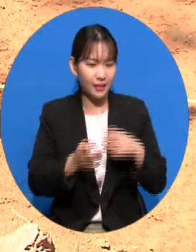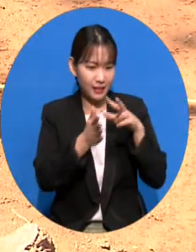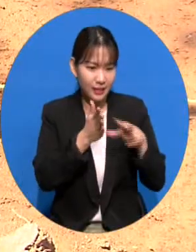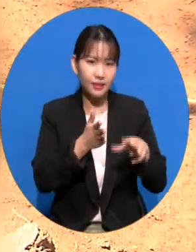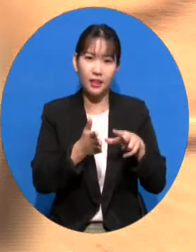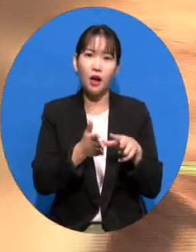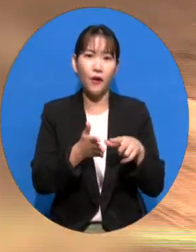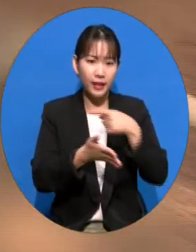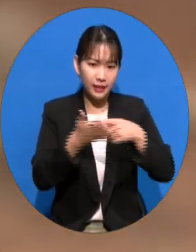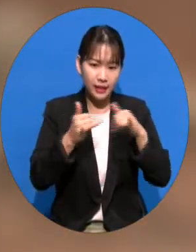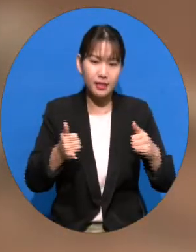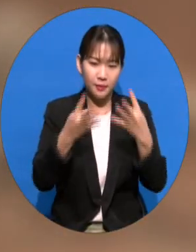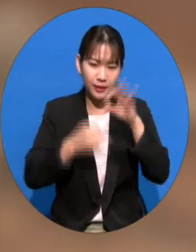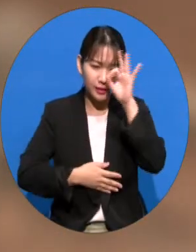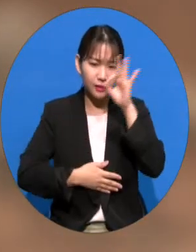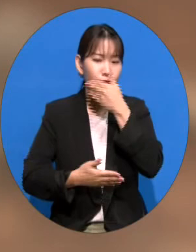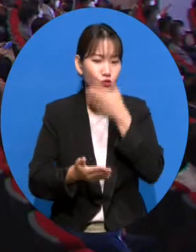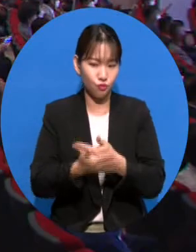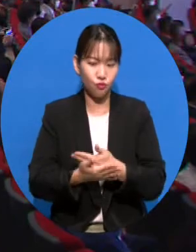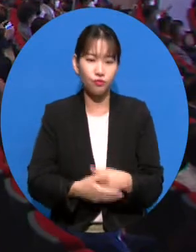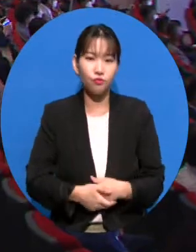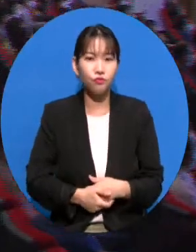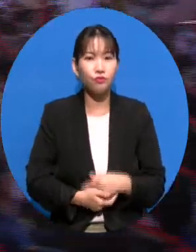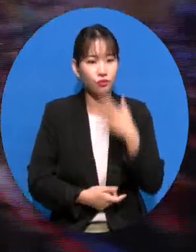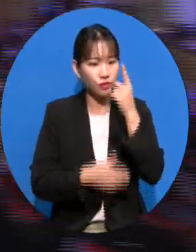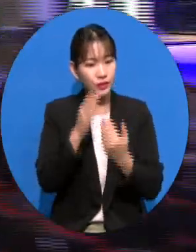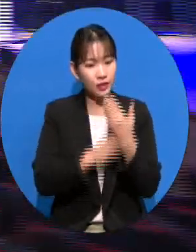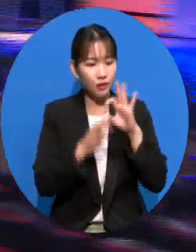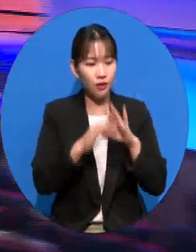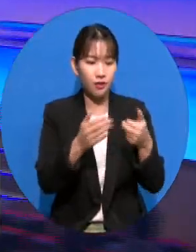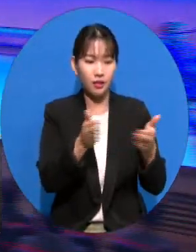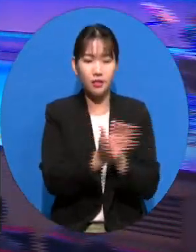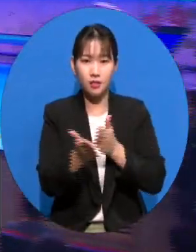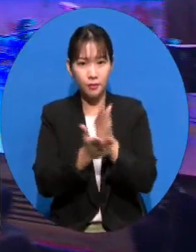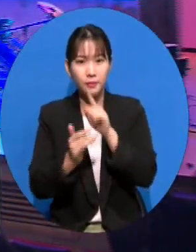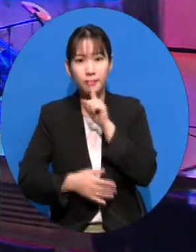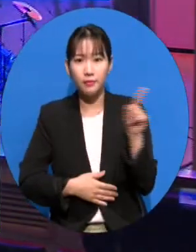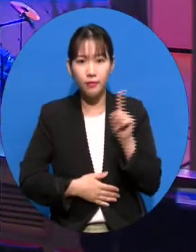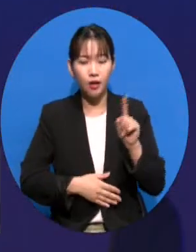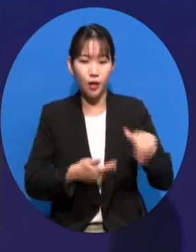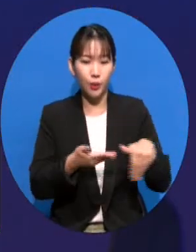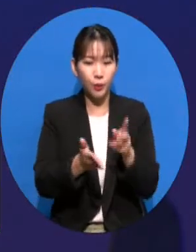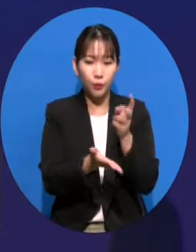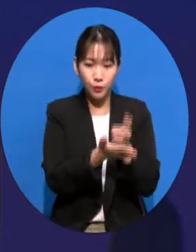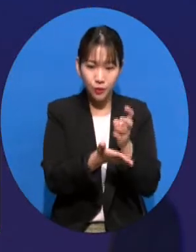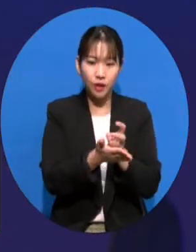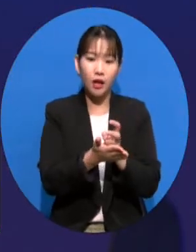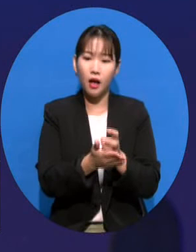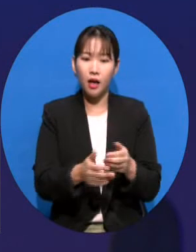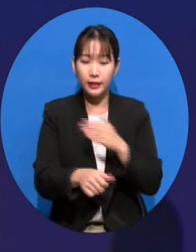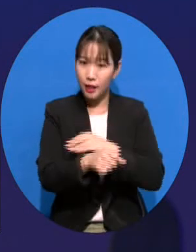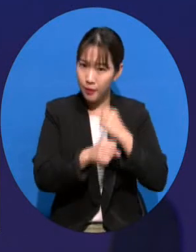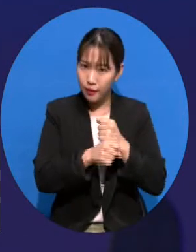희생자를 찾아내는 게 무엇보다 중요합니다. 여순 사건 관련 단체와 전문가들은 도 조례와 시행령의 완성도에